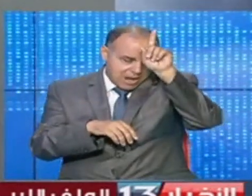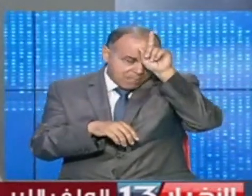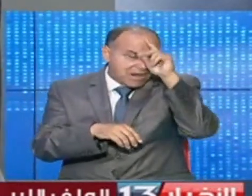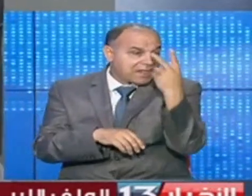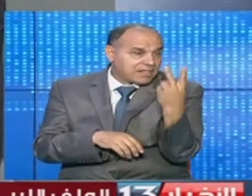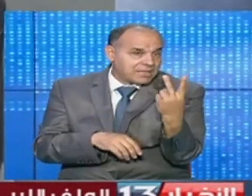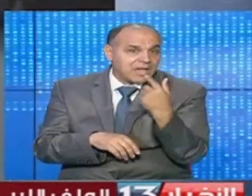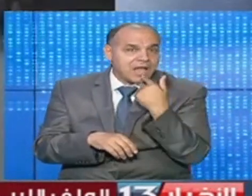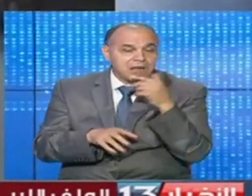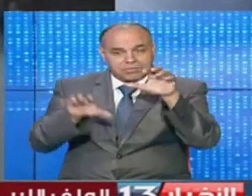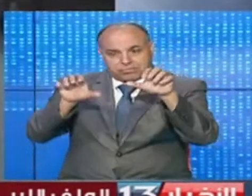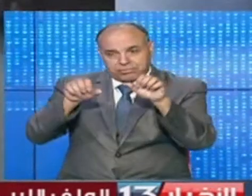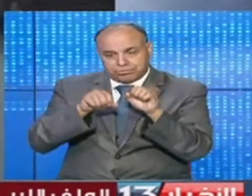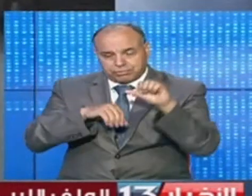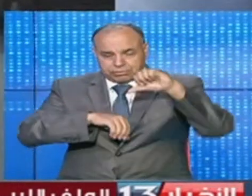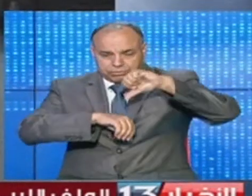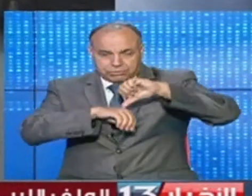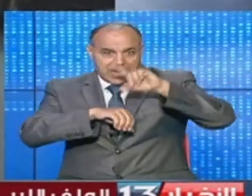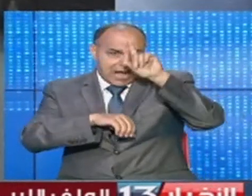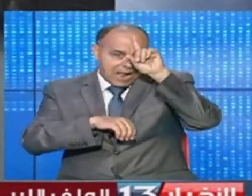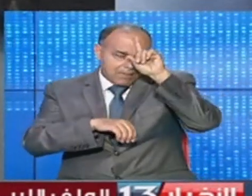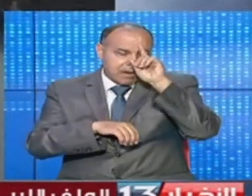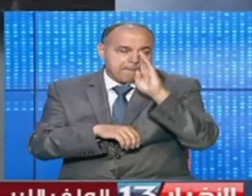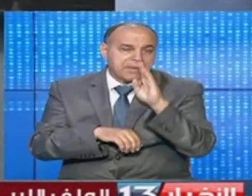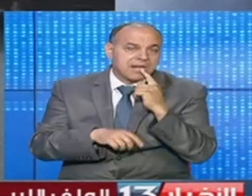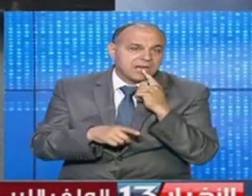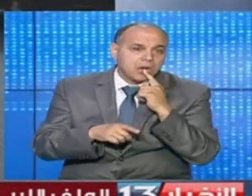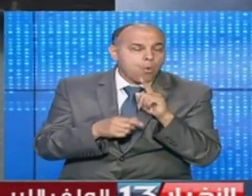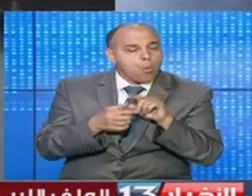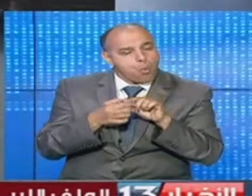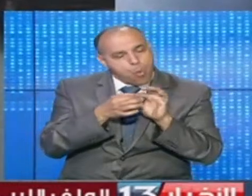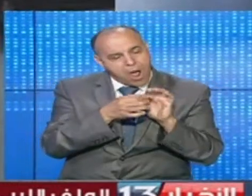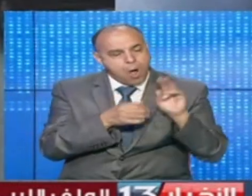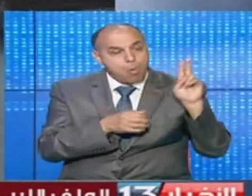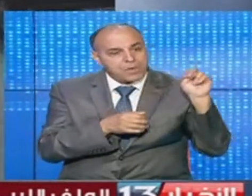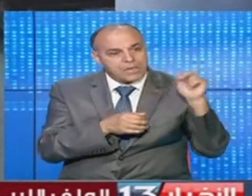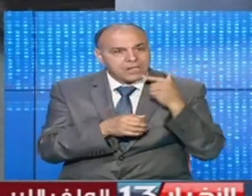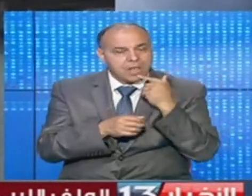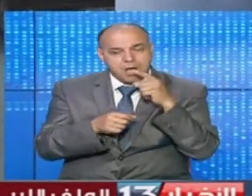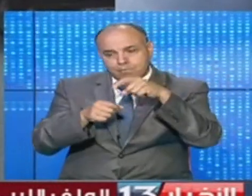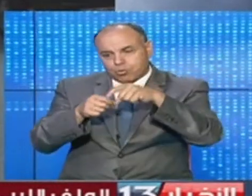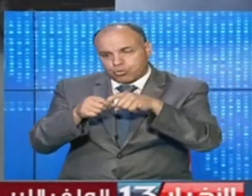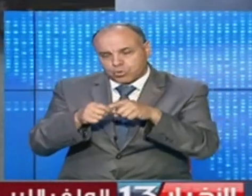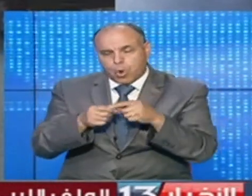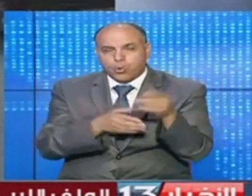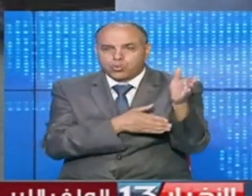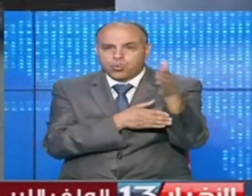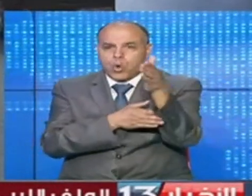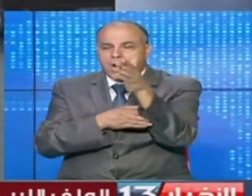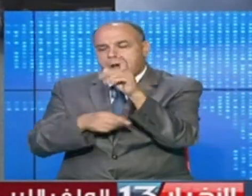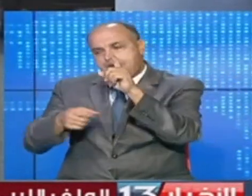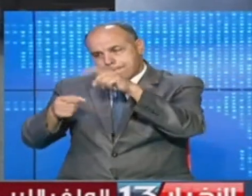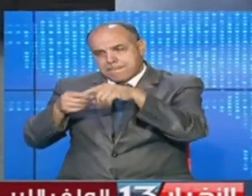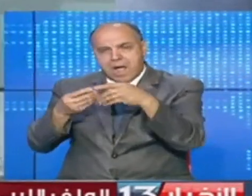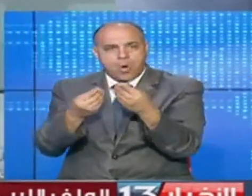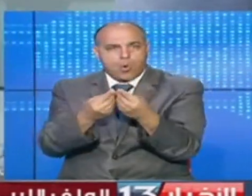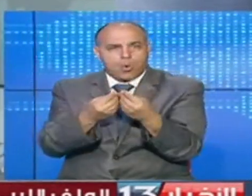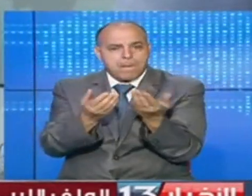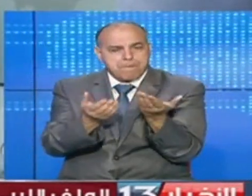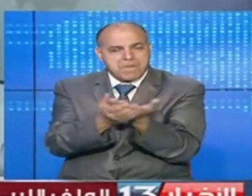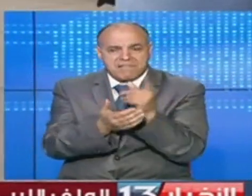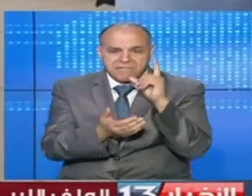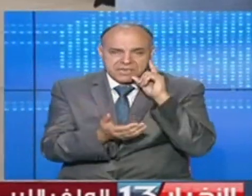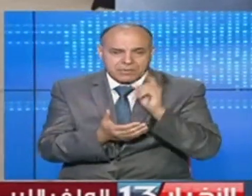التي تستضيفها العاصمه الالمانيه برلين والامم المتحده بمشاركه الدول الرئيسيه المعنيه بالملف